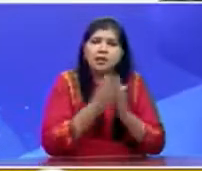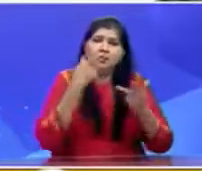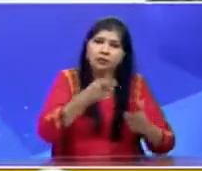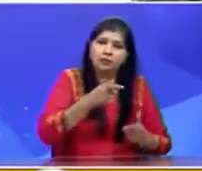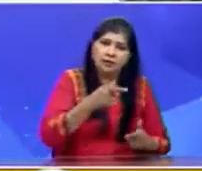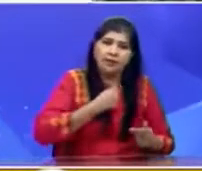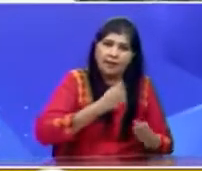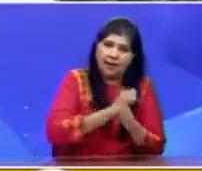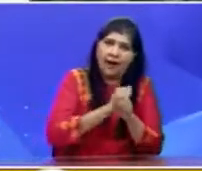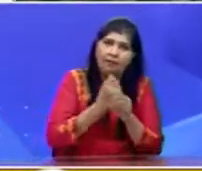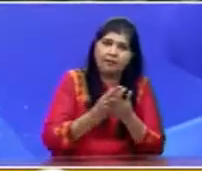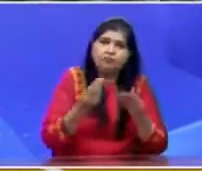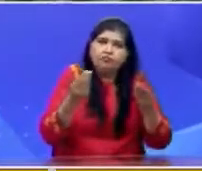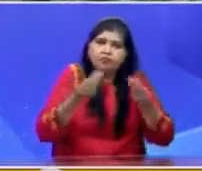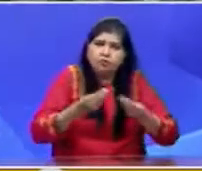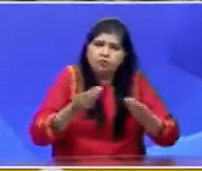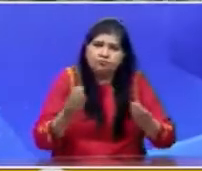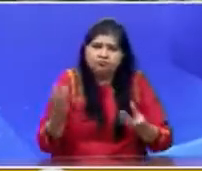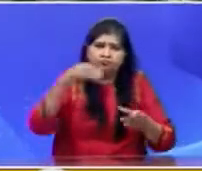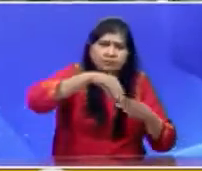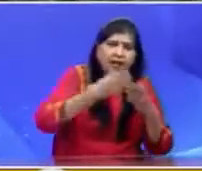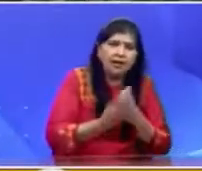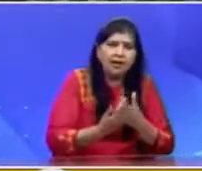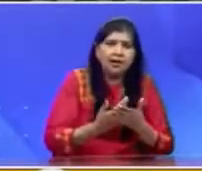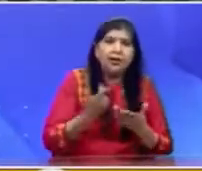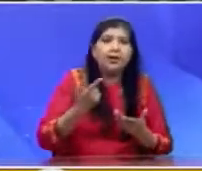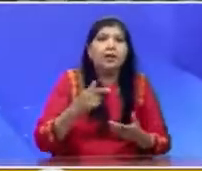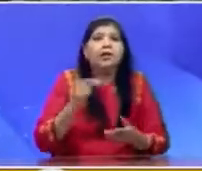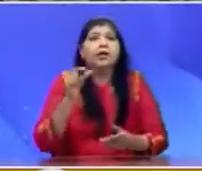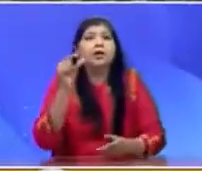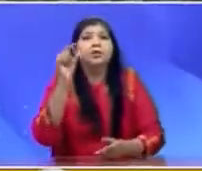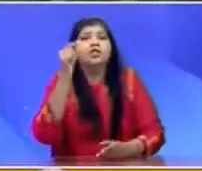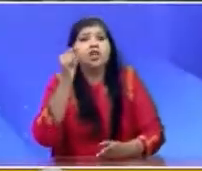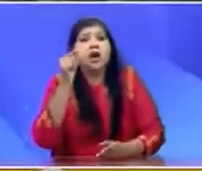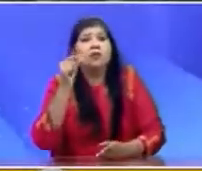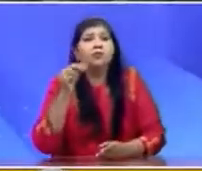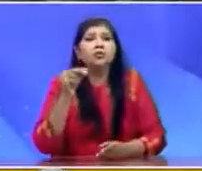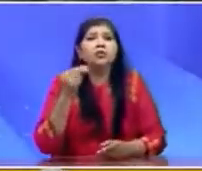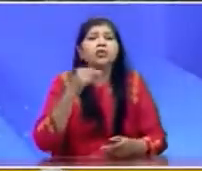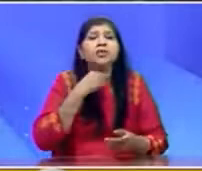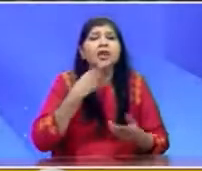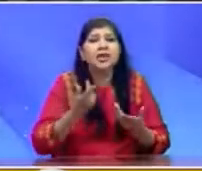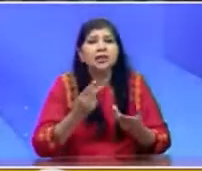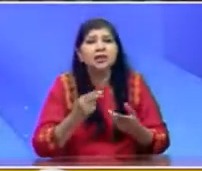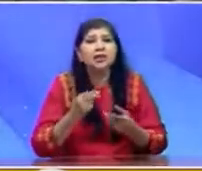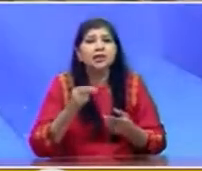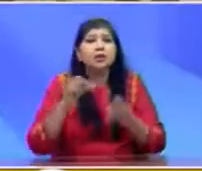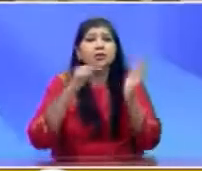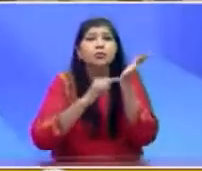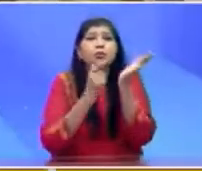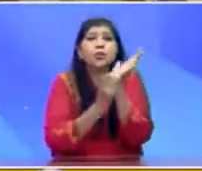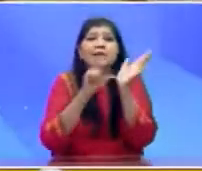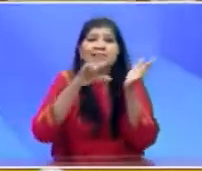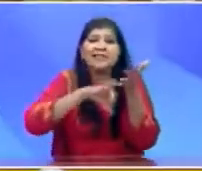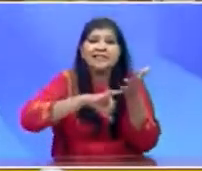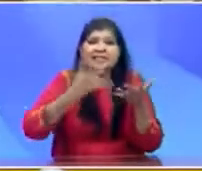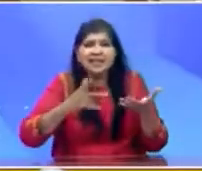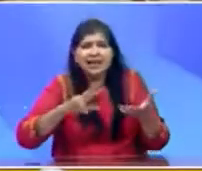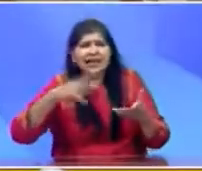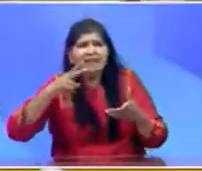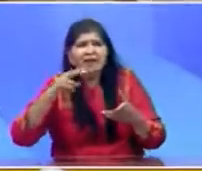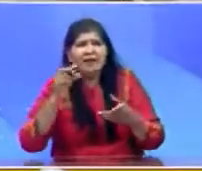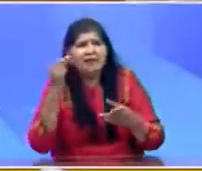अपने काम में इनोवेशन किया और वो जामुन शहद, तुलसी शहद, आंवला